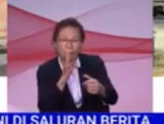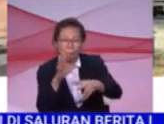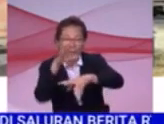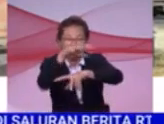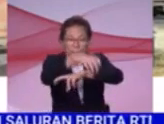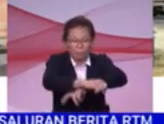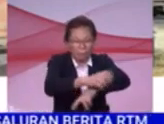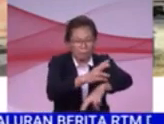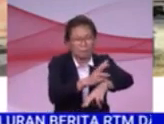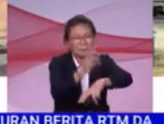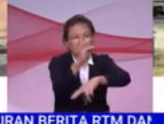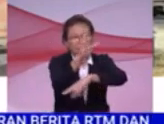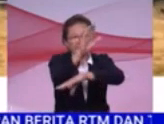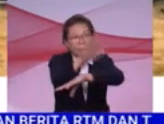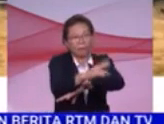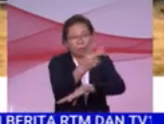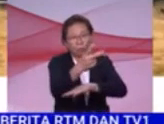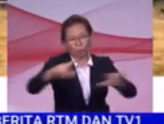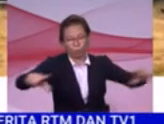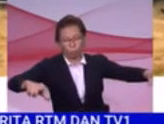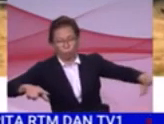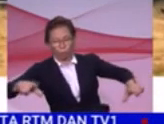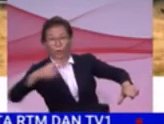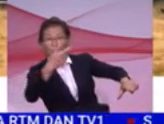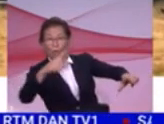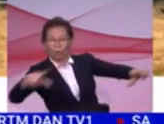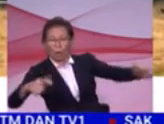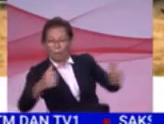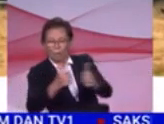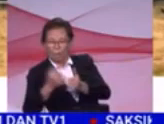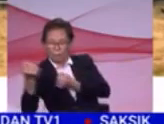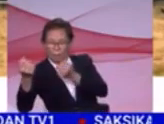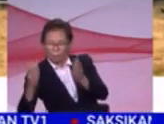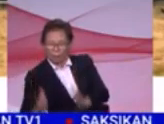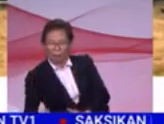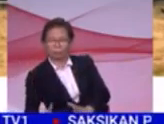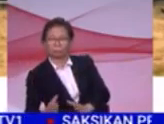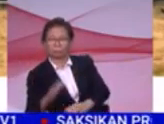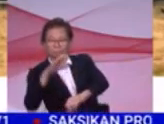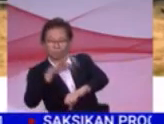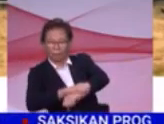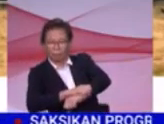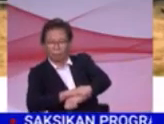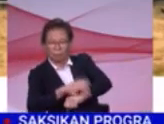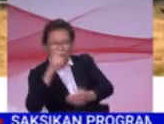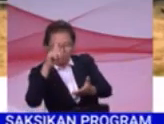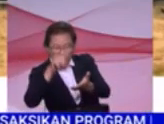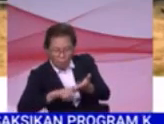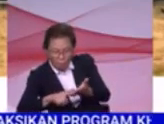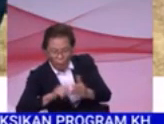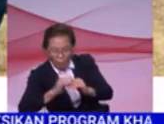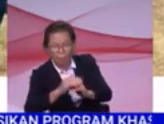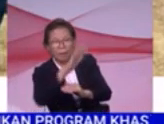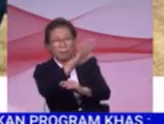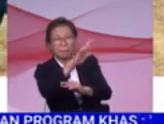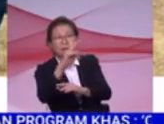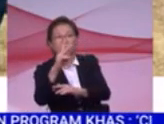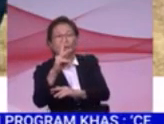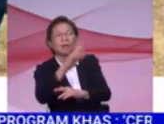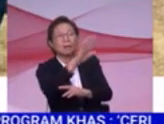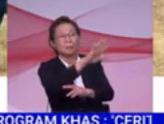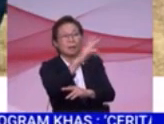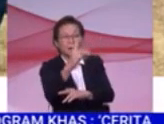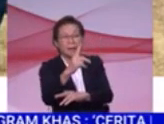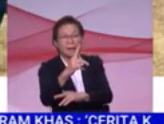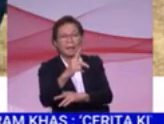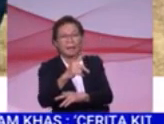pukul 6 petang itu, dua lori 3 tan bersama pemandu ditahan. Pemeriksaan menemui lebih 5,000 kilogram minyak masak